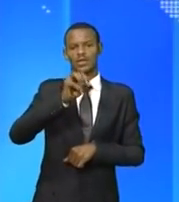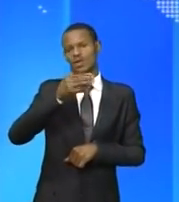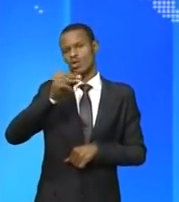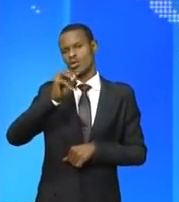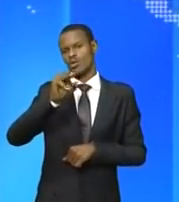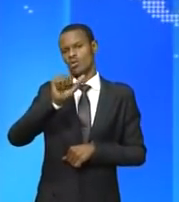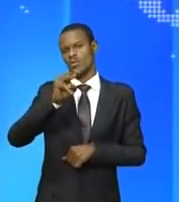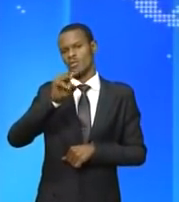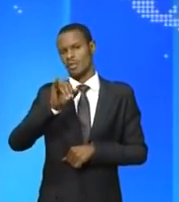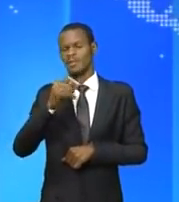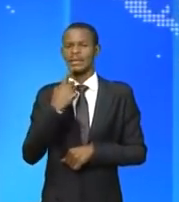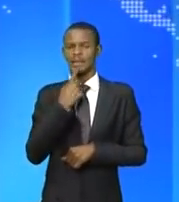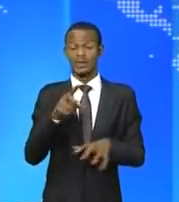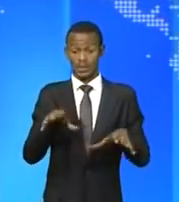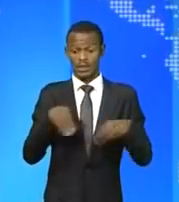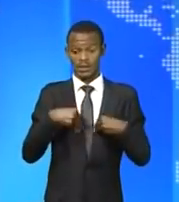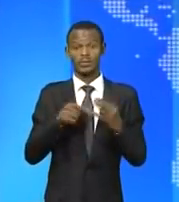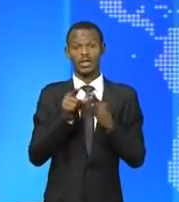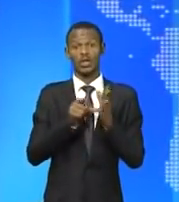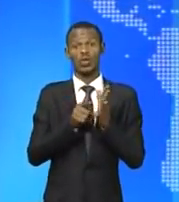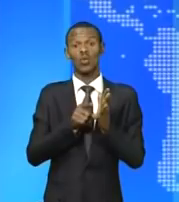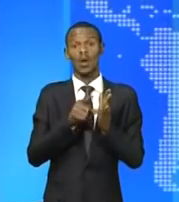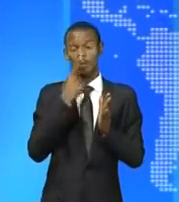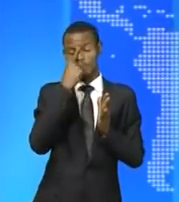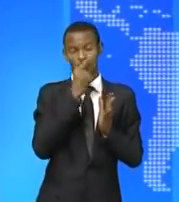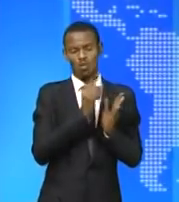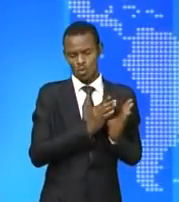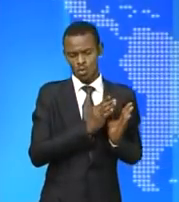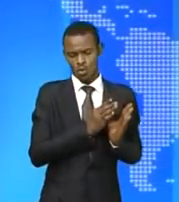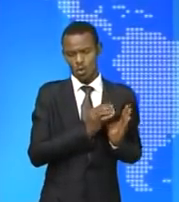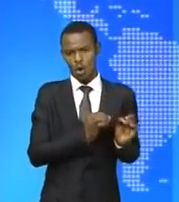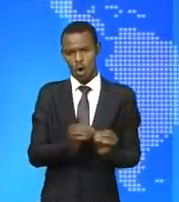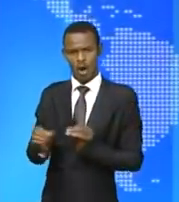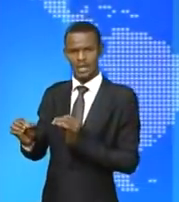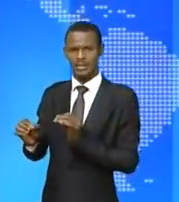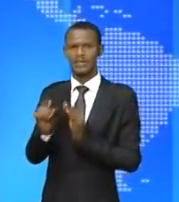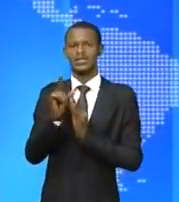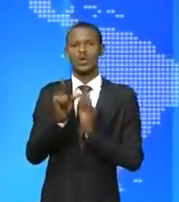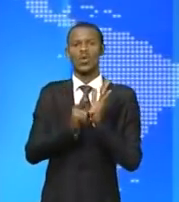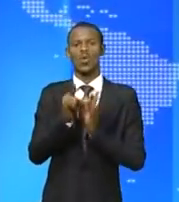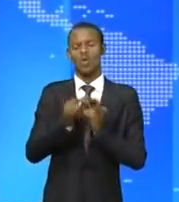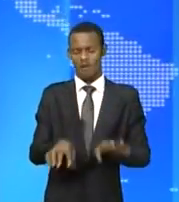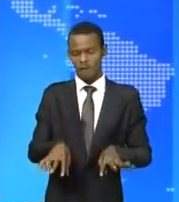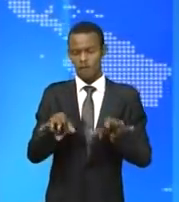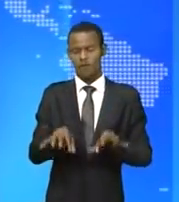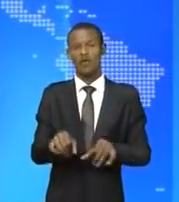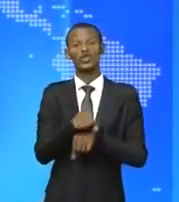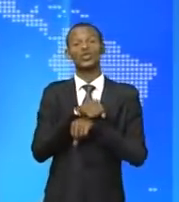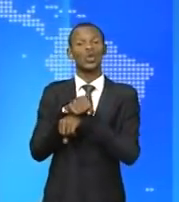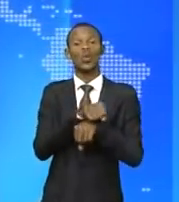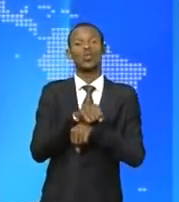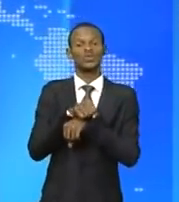le projet de l'édit portant organisation du droit foncier coutumier présenté par le gouverneur